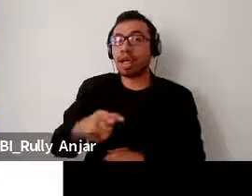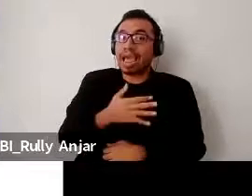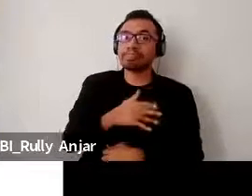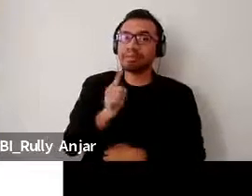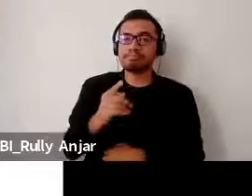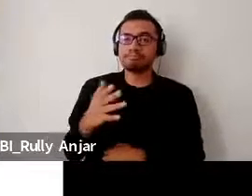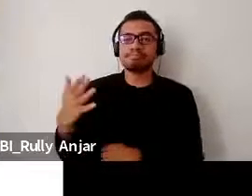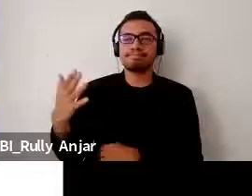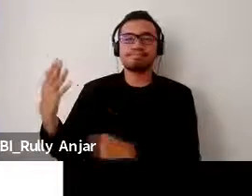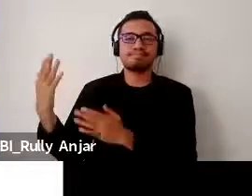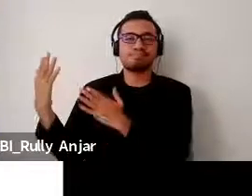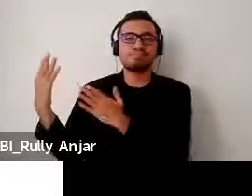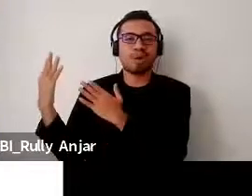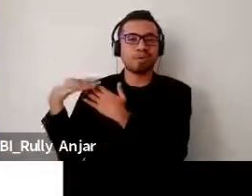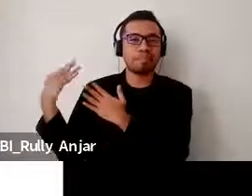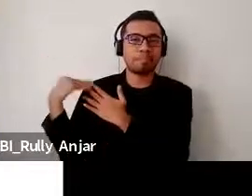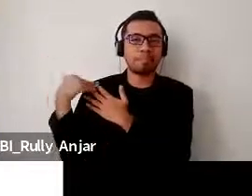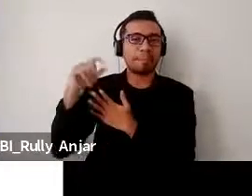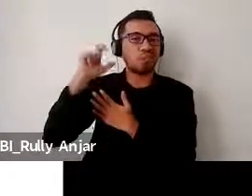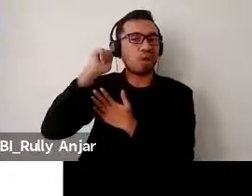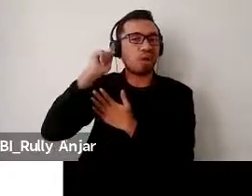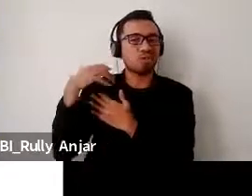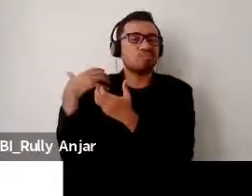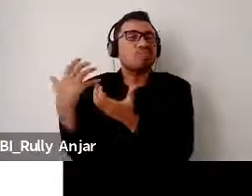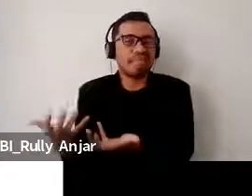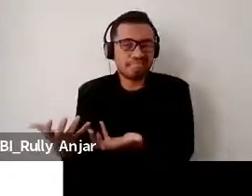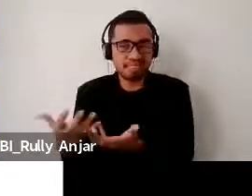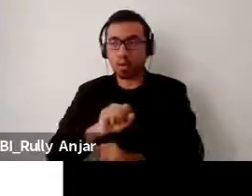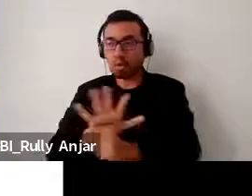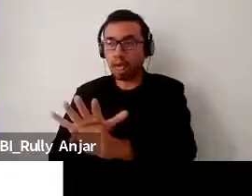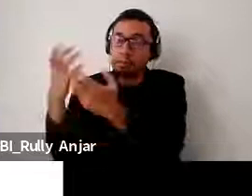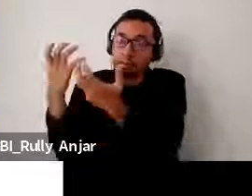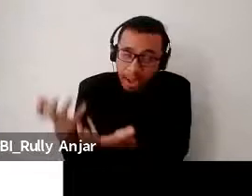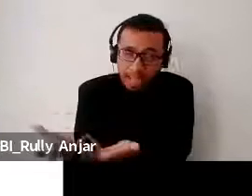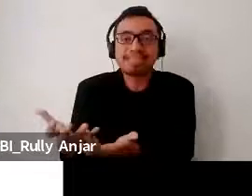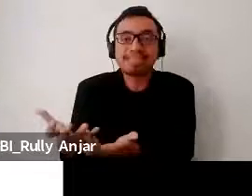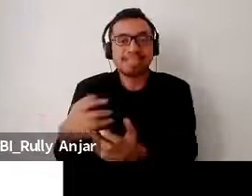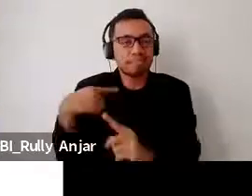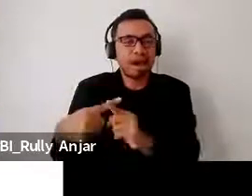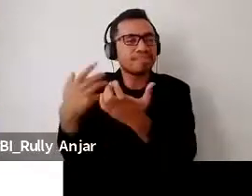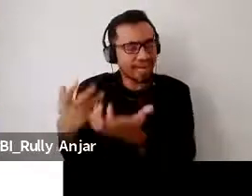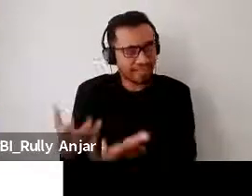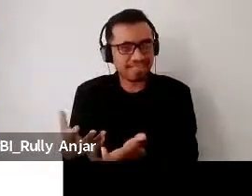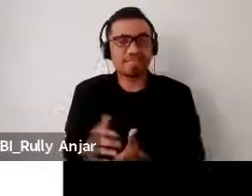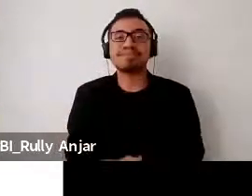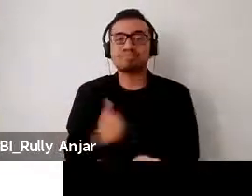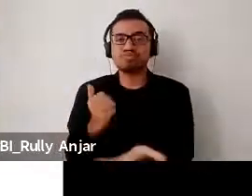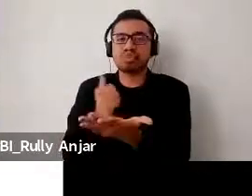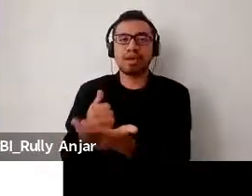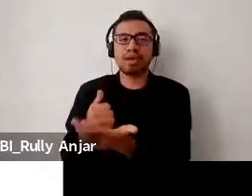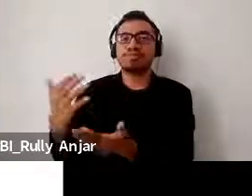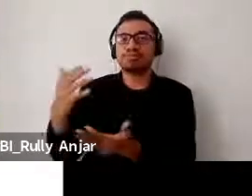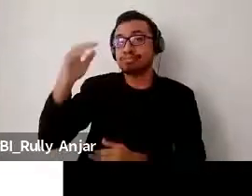itu sebetulnya itu sudah banyak sudah terjadi sebelum COVID. Nah tadi Mbak